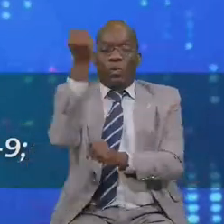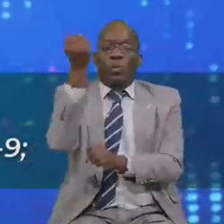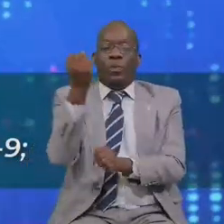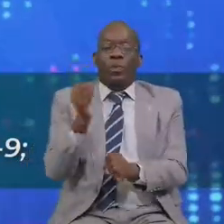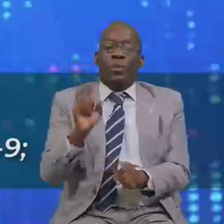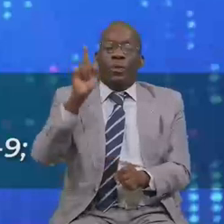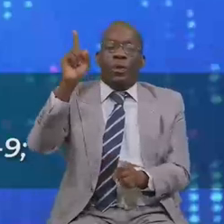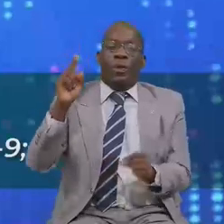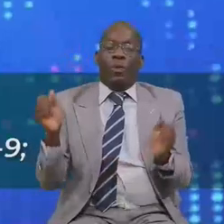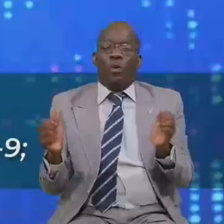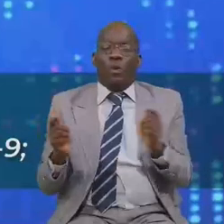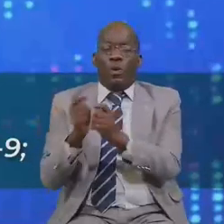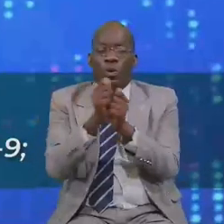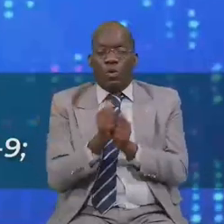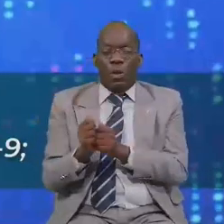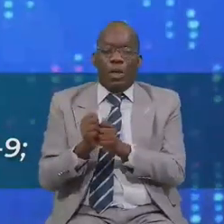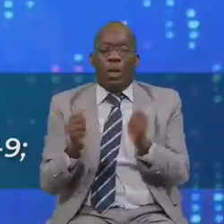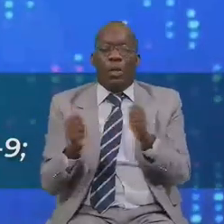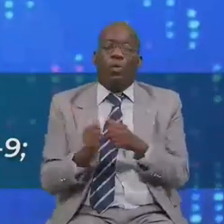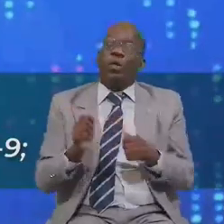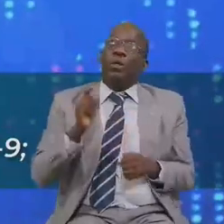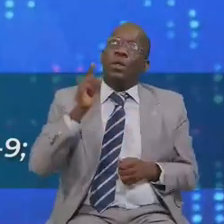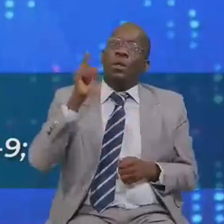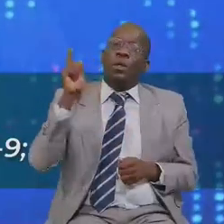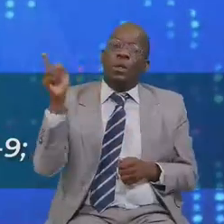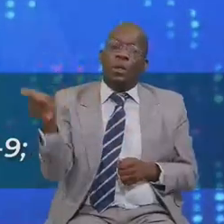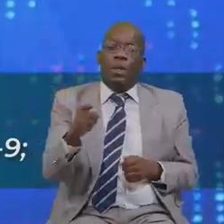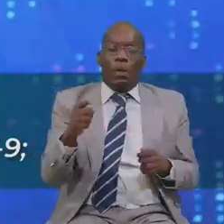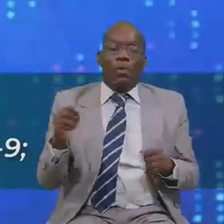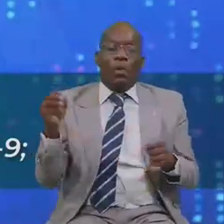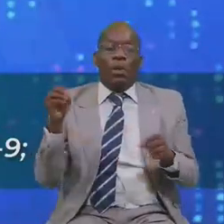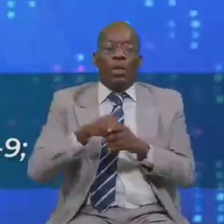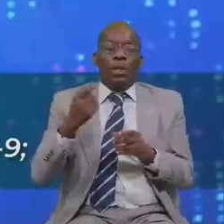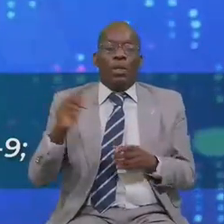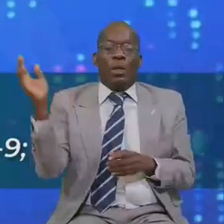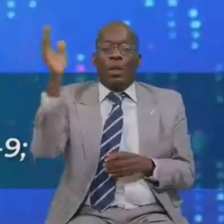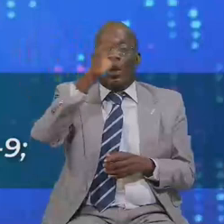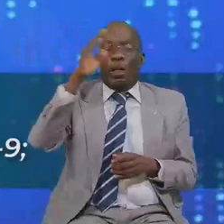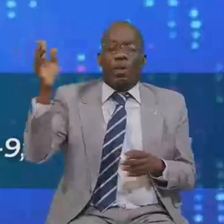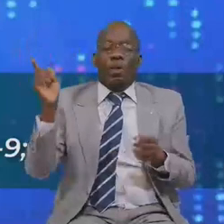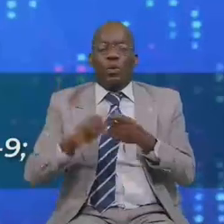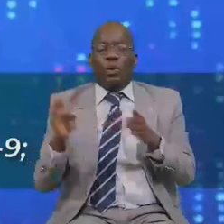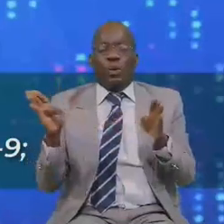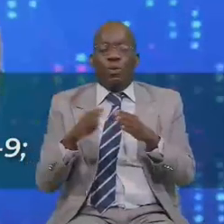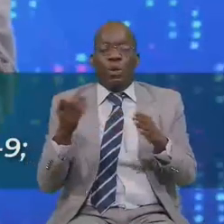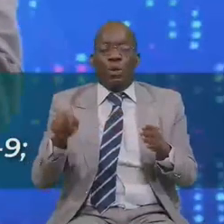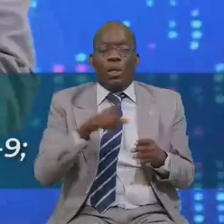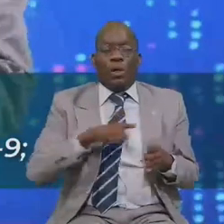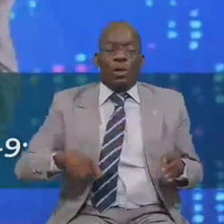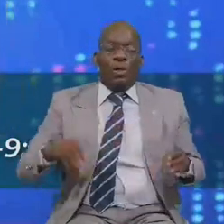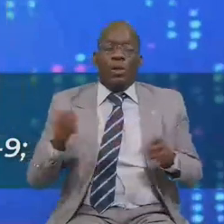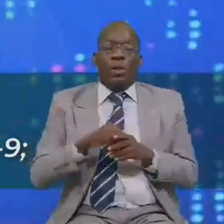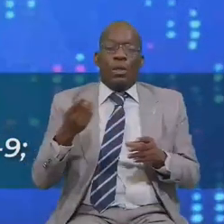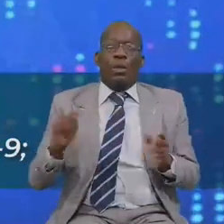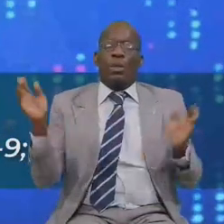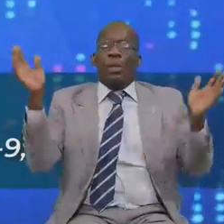eux sur des nuées pour rencontrer le Seigneur dans les airs. Ainsi,